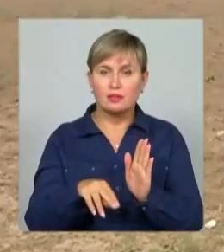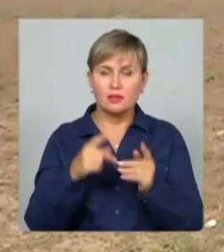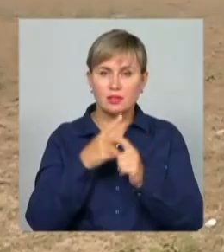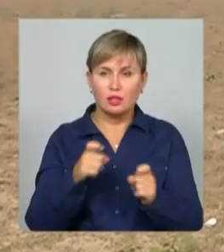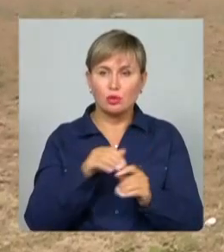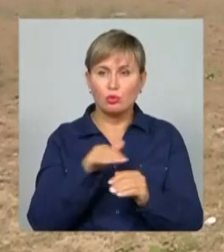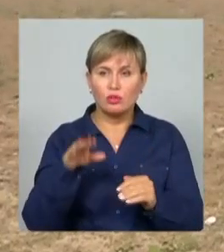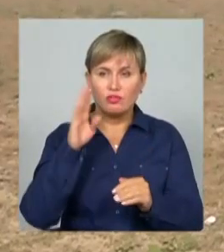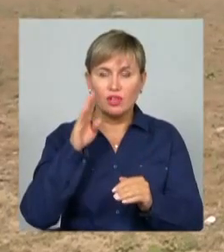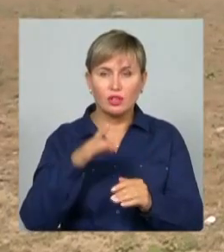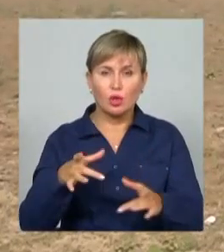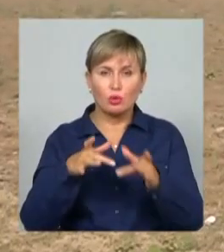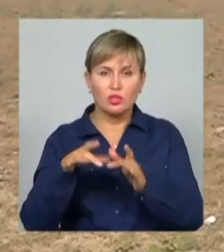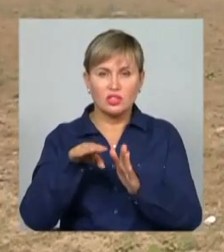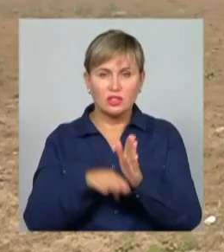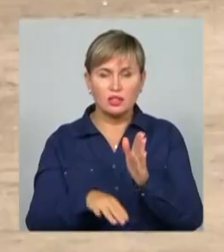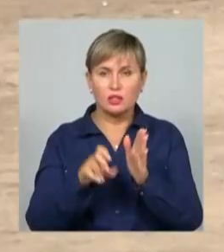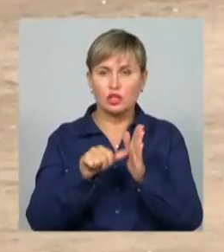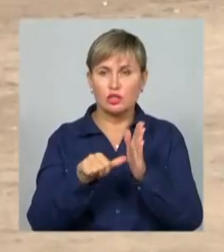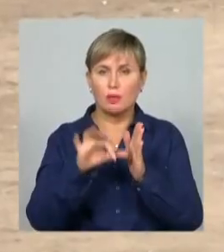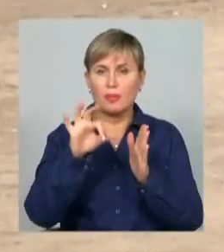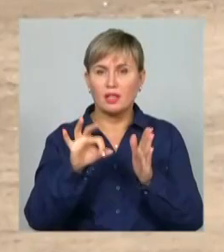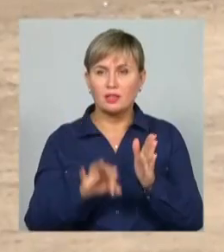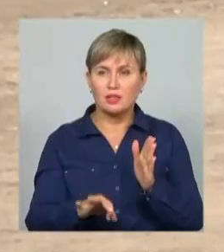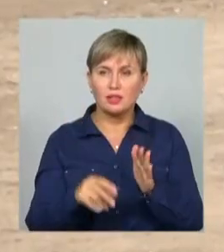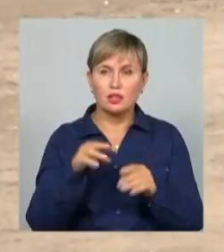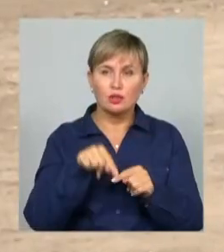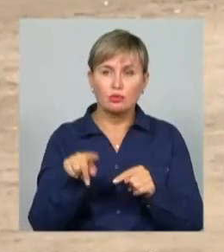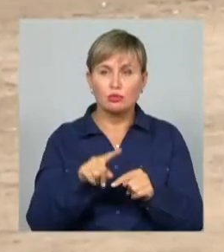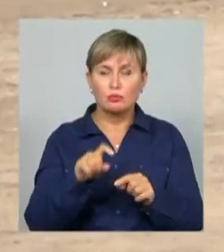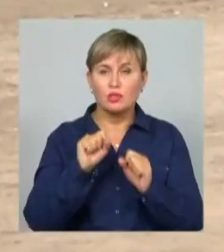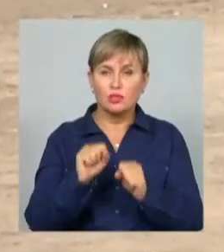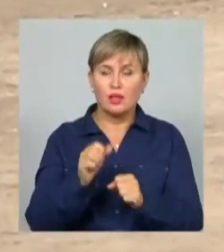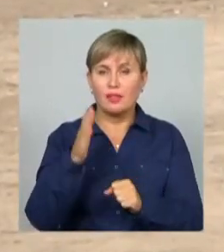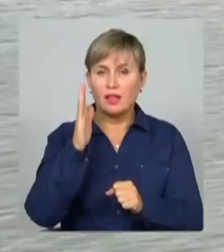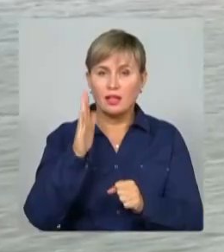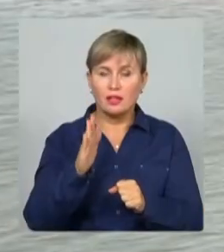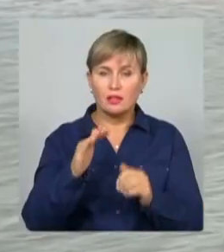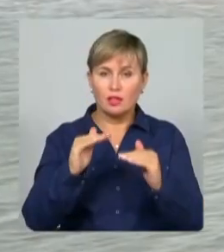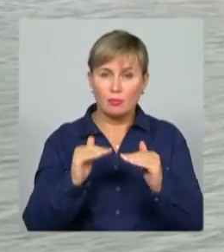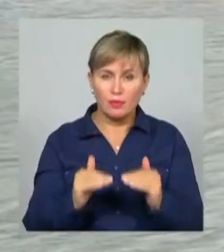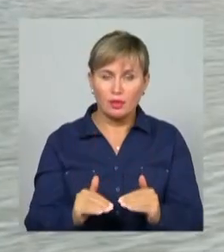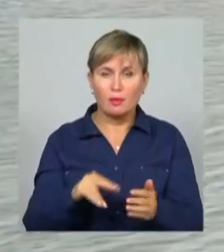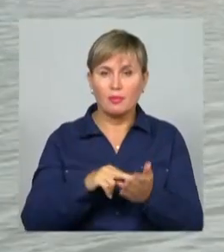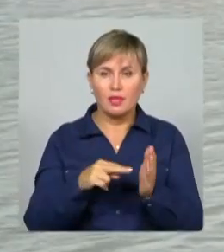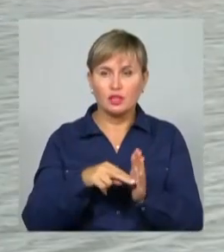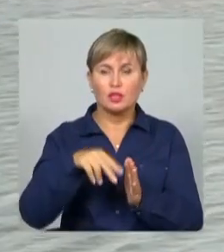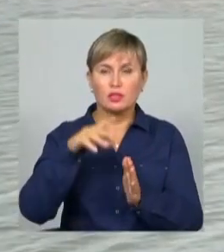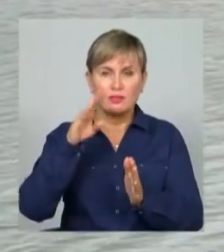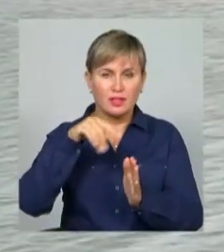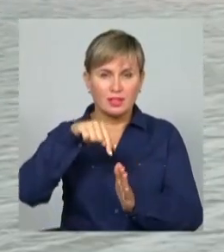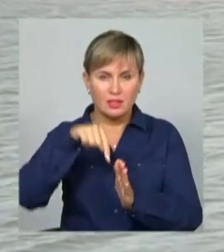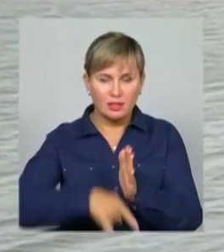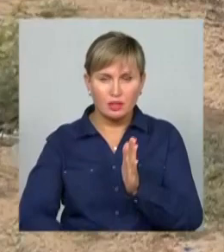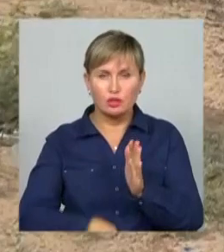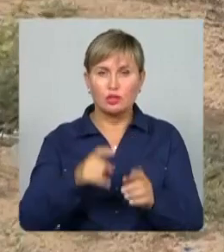уровень воды на озере снизился на 60%. И для того, чтобы предотвратить дальнейшее обмеление, планируется углубить дно водоема еще